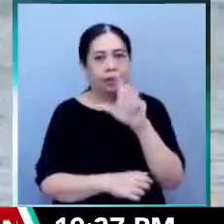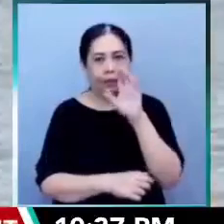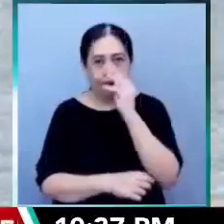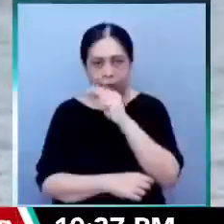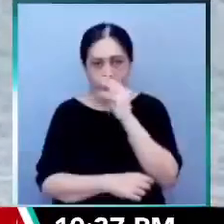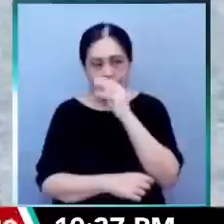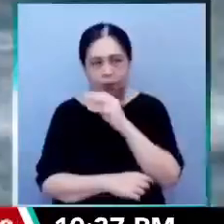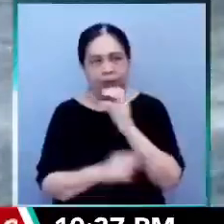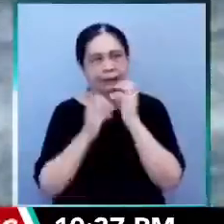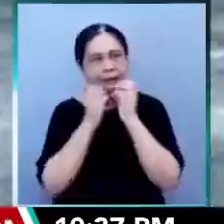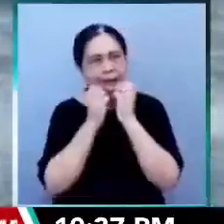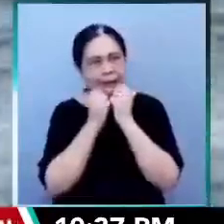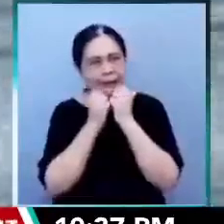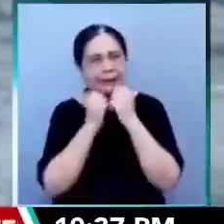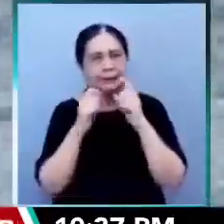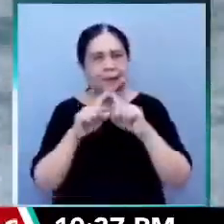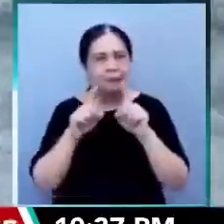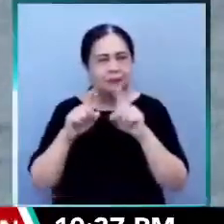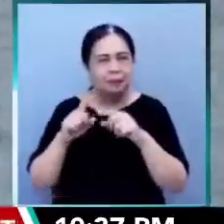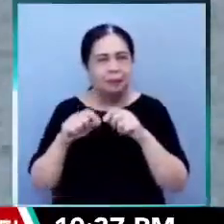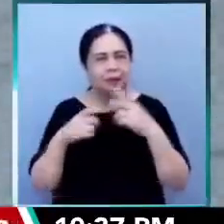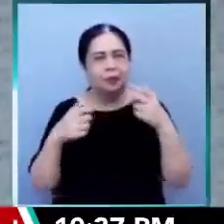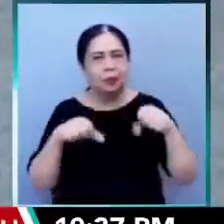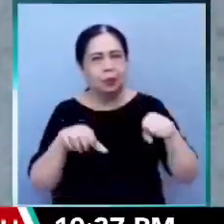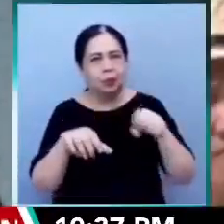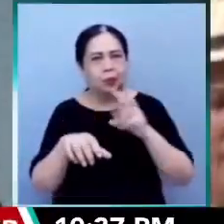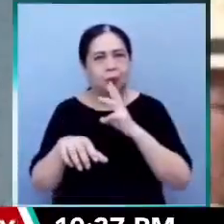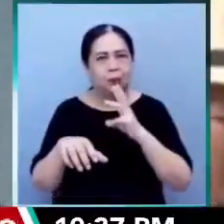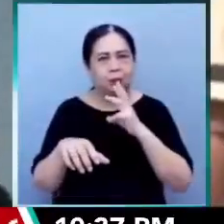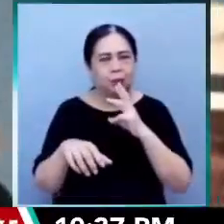ang pag-snorkel, jet ski at banana boat